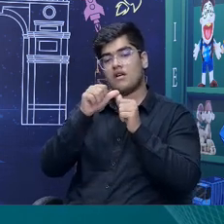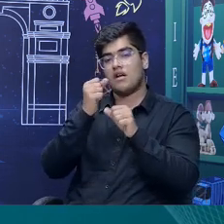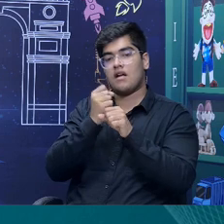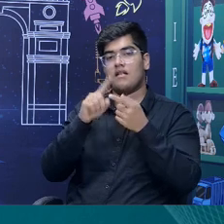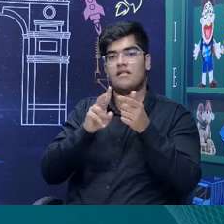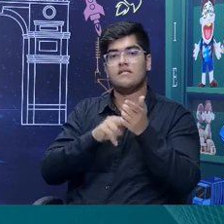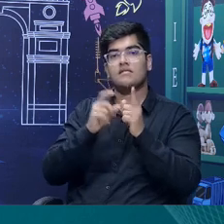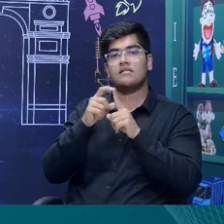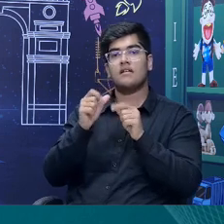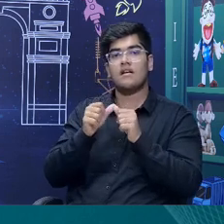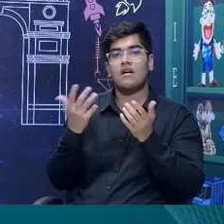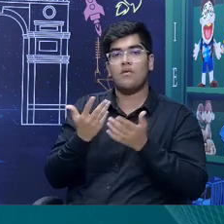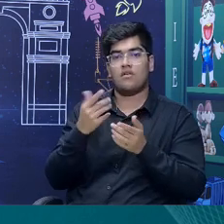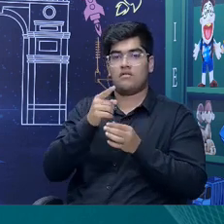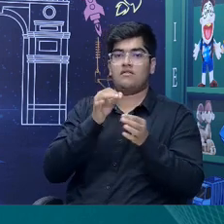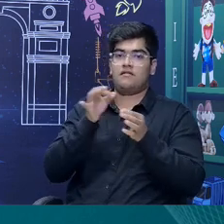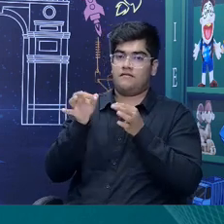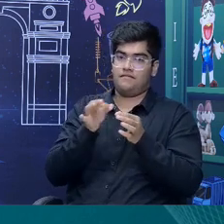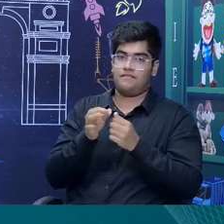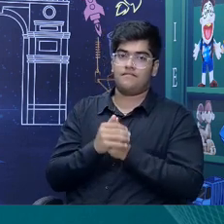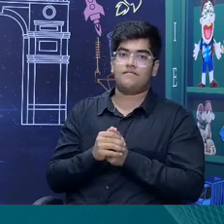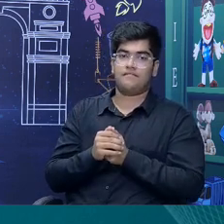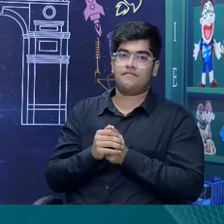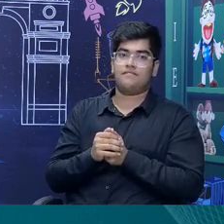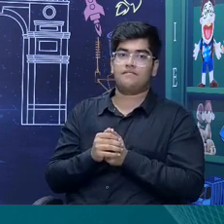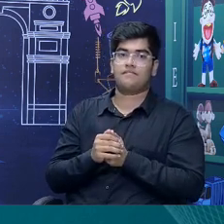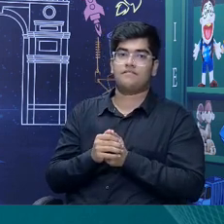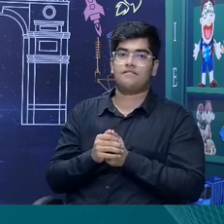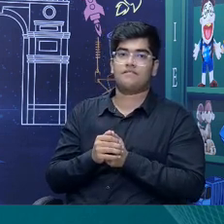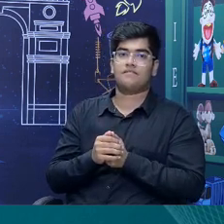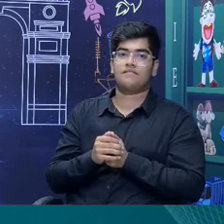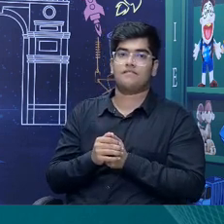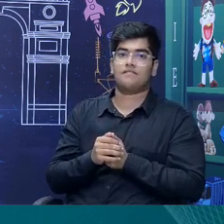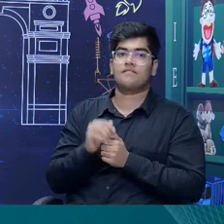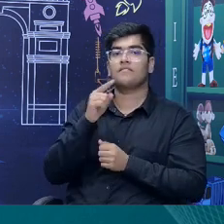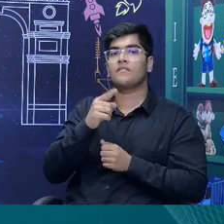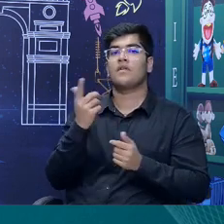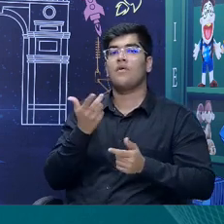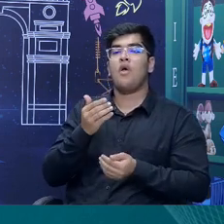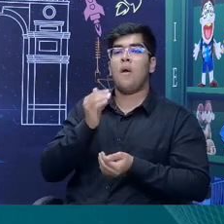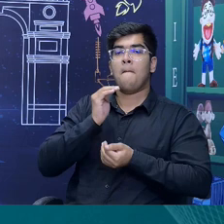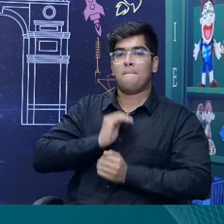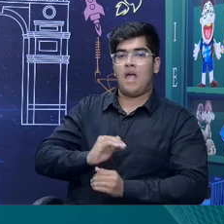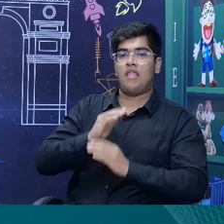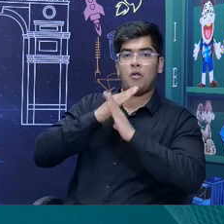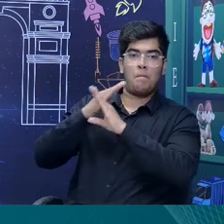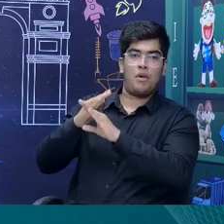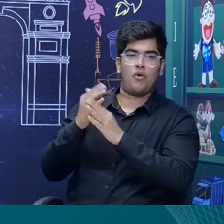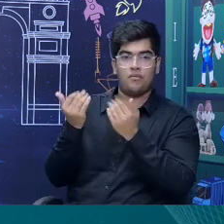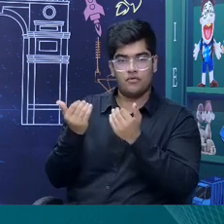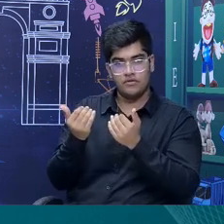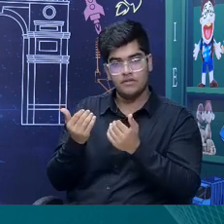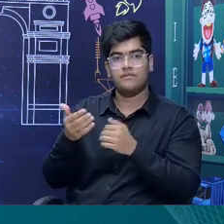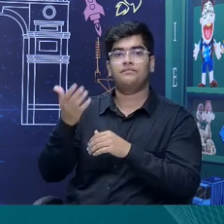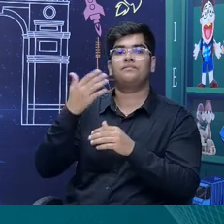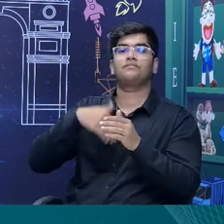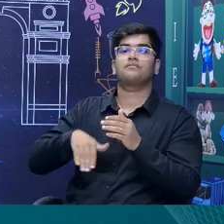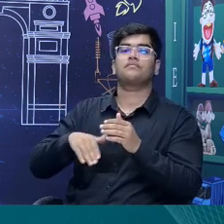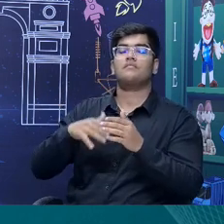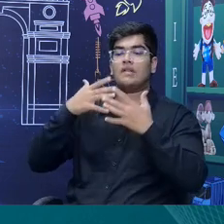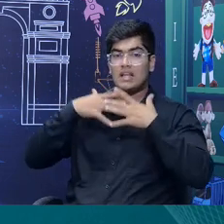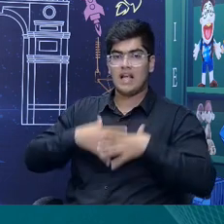कैसे उसे पापुलेशन ग्रोथ को डिक्रीस करेंगे तो हम बर्थ कंट्रोल मेजर्स उसे करेंगे पब्लिक हेल्थ स्टैंडर्ड स्टैंडर्ड